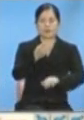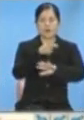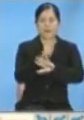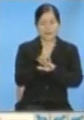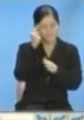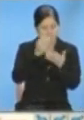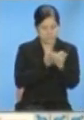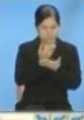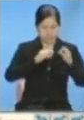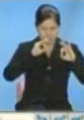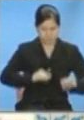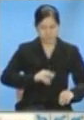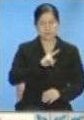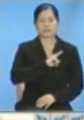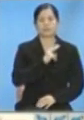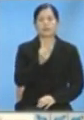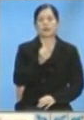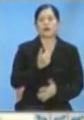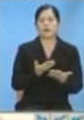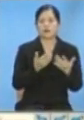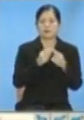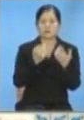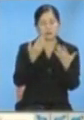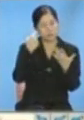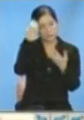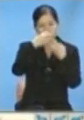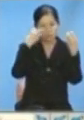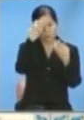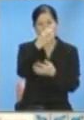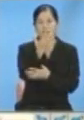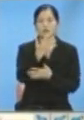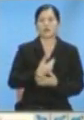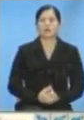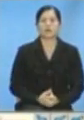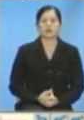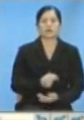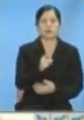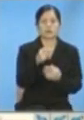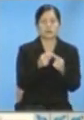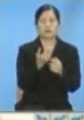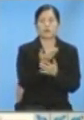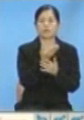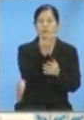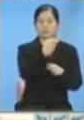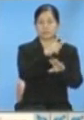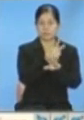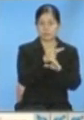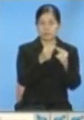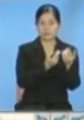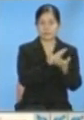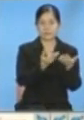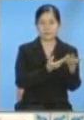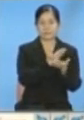ข้อบังคับไม่มีอะไรสลับซับซ้อนเลยครับเพียงแต่ประธานปรึกษาหารือเพื่อให้เกียรติกับสม